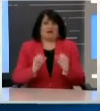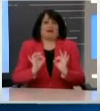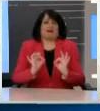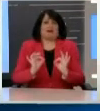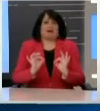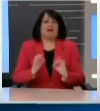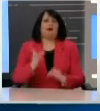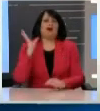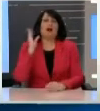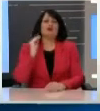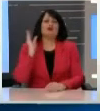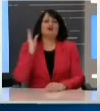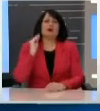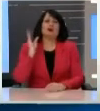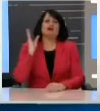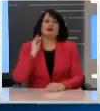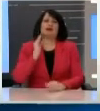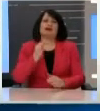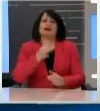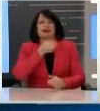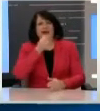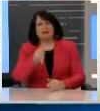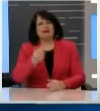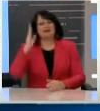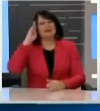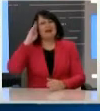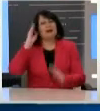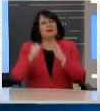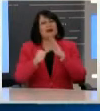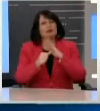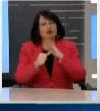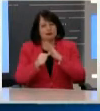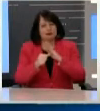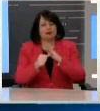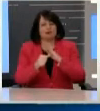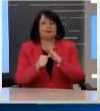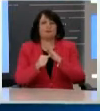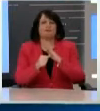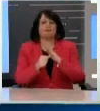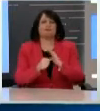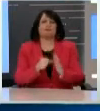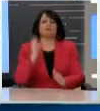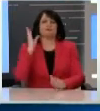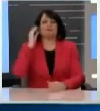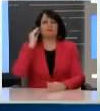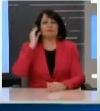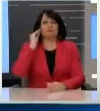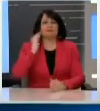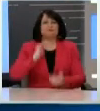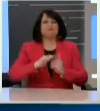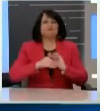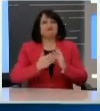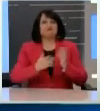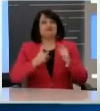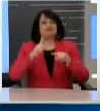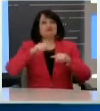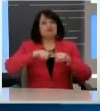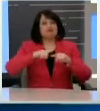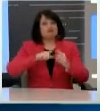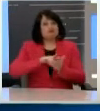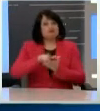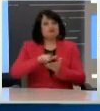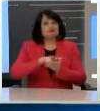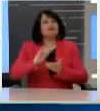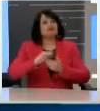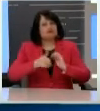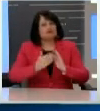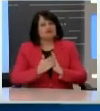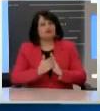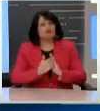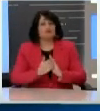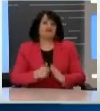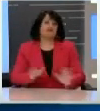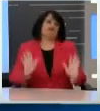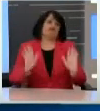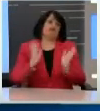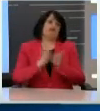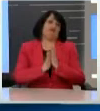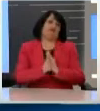άκουσα λοιπόν να λέτε στον κύριο Τραμπ, ο οποίος μάθαμε ότι ενδιαφερόταν και για το ελληνικό, ότι πάει το ελληνικό